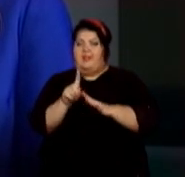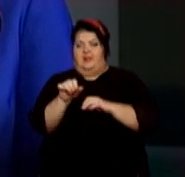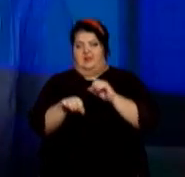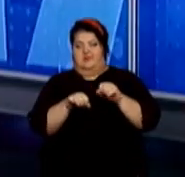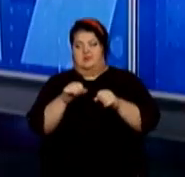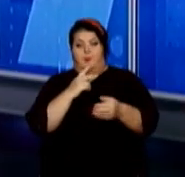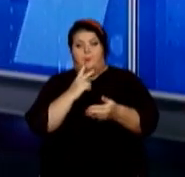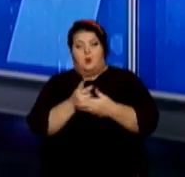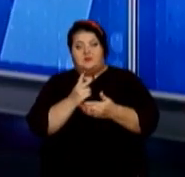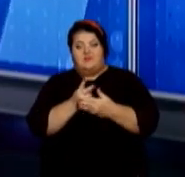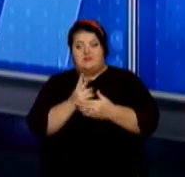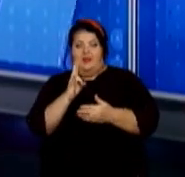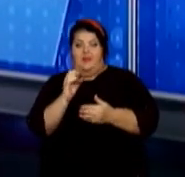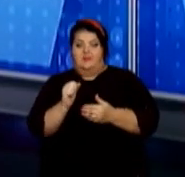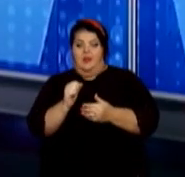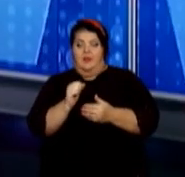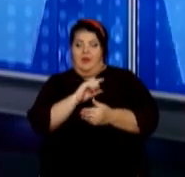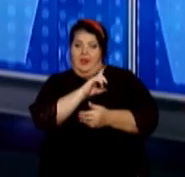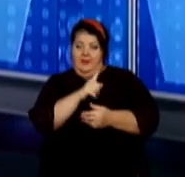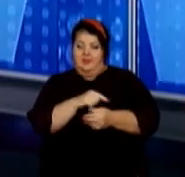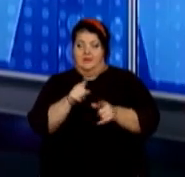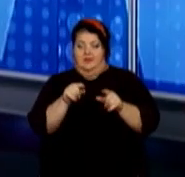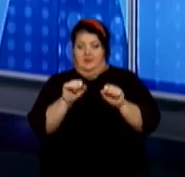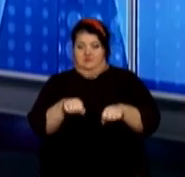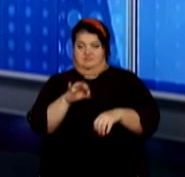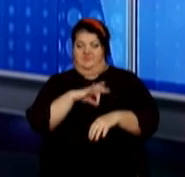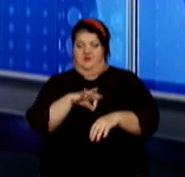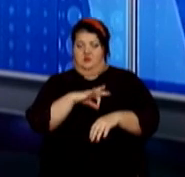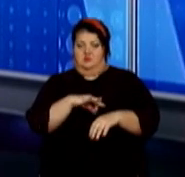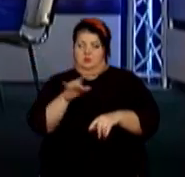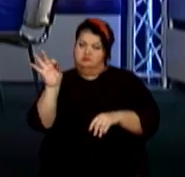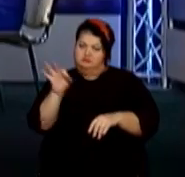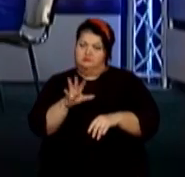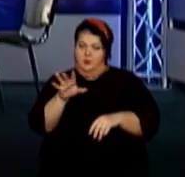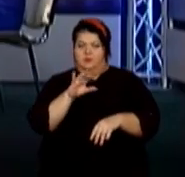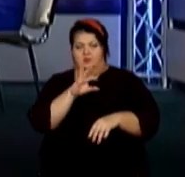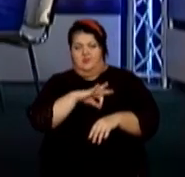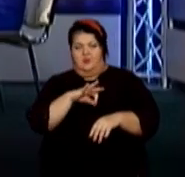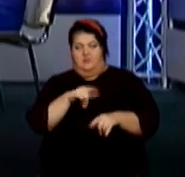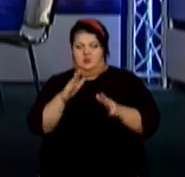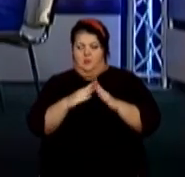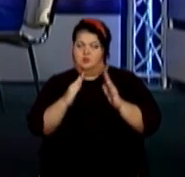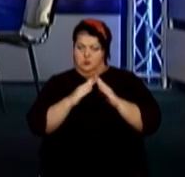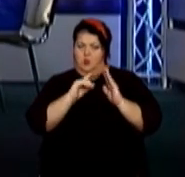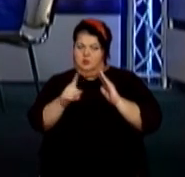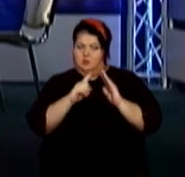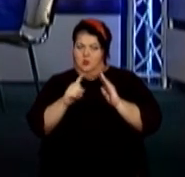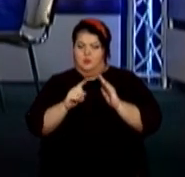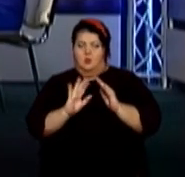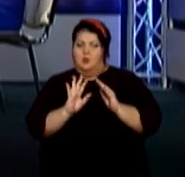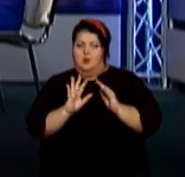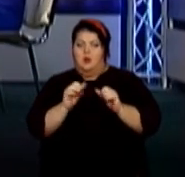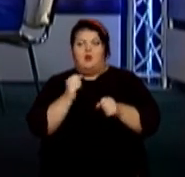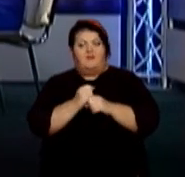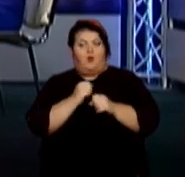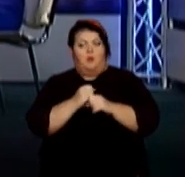подивитися взагалі на інтенсивність їх використання. Вони будуть їздити додому? Ні. З роботи? Чи ні, в межах